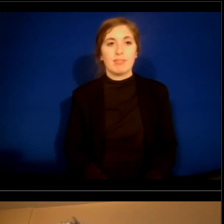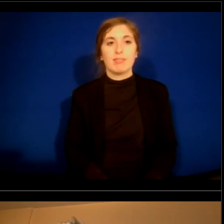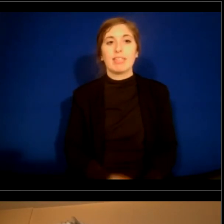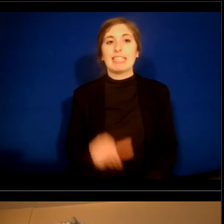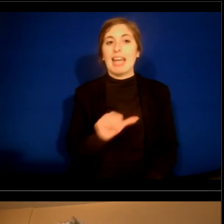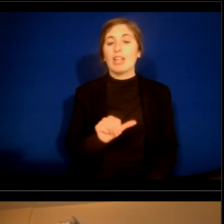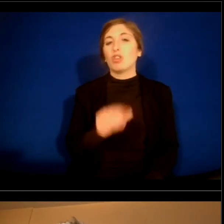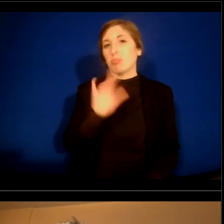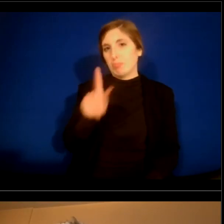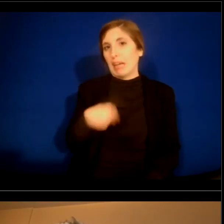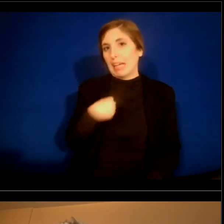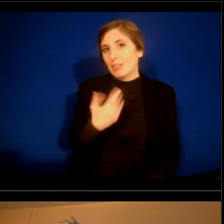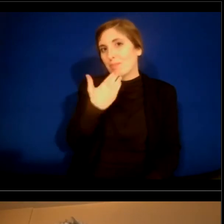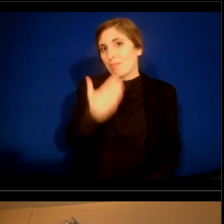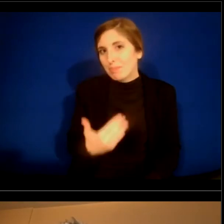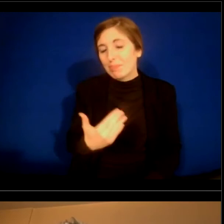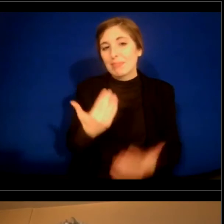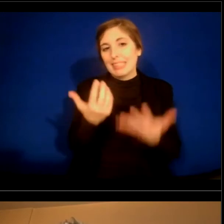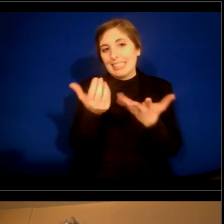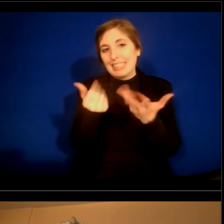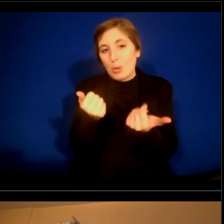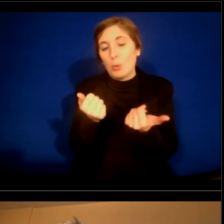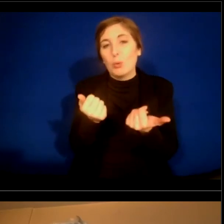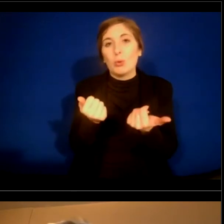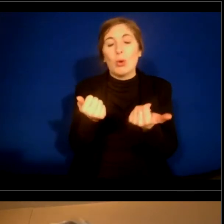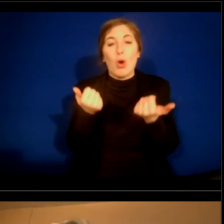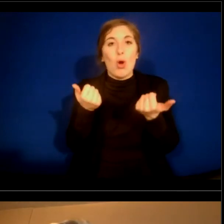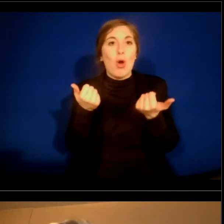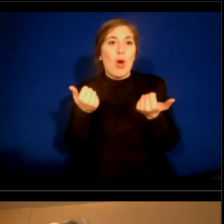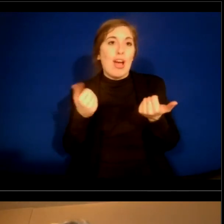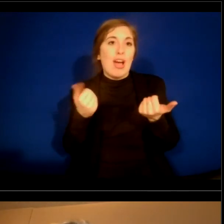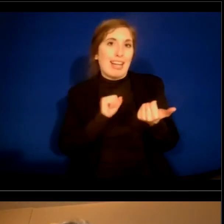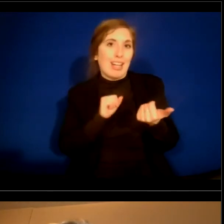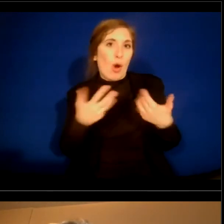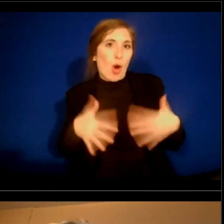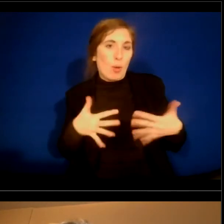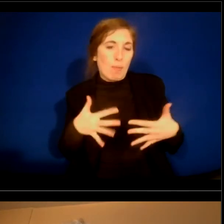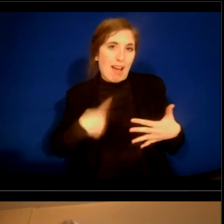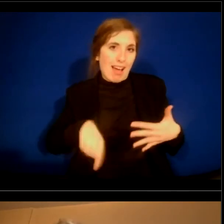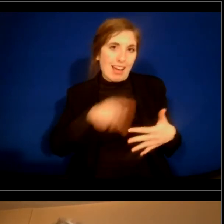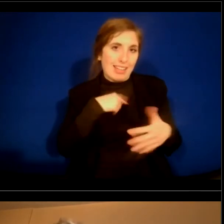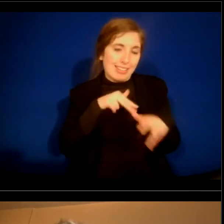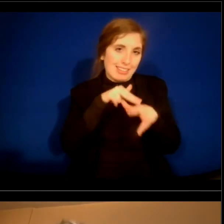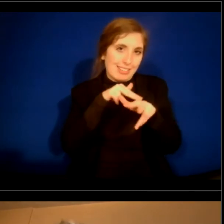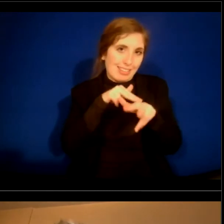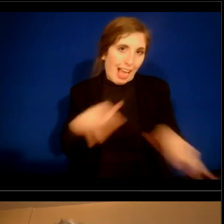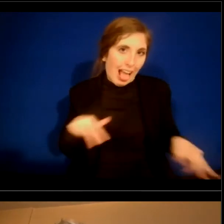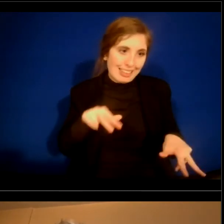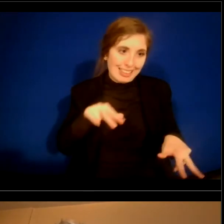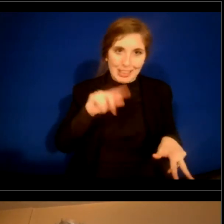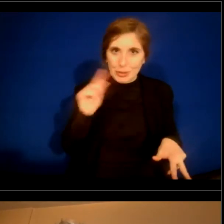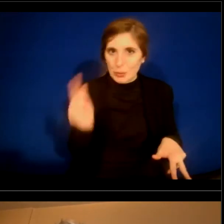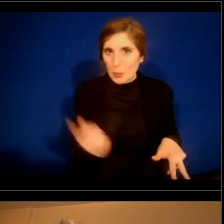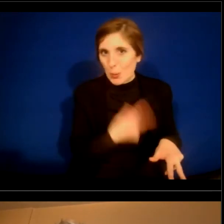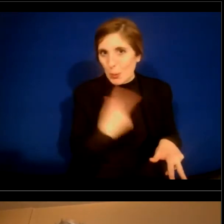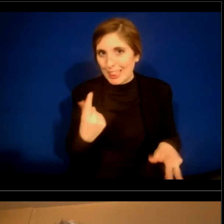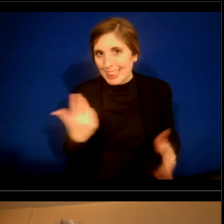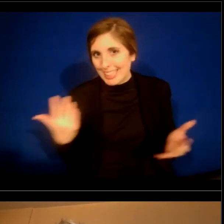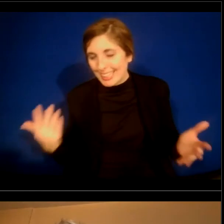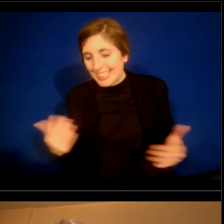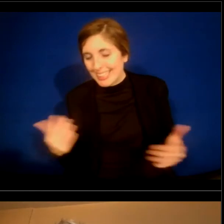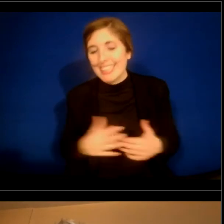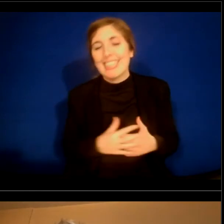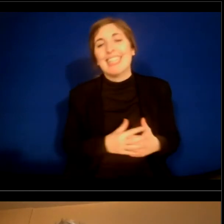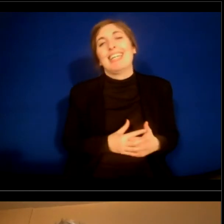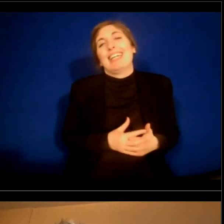atto, appunto Bertolaso è uno dei membri del tavolo, Zoli, Diareu ugualmente, quindi stiamo un po' capendo con